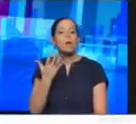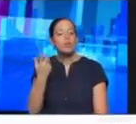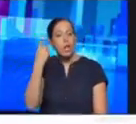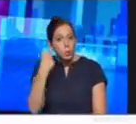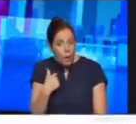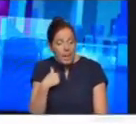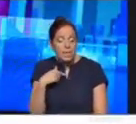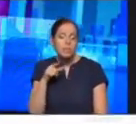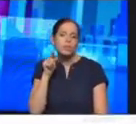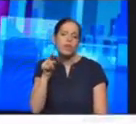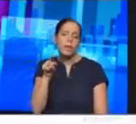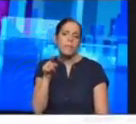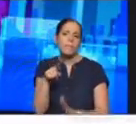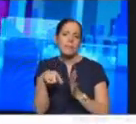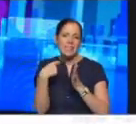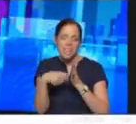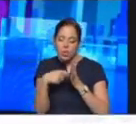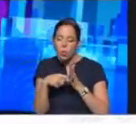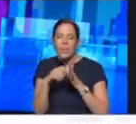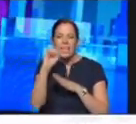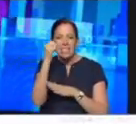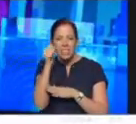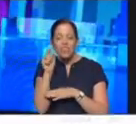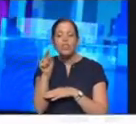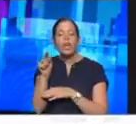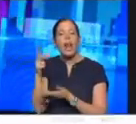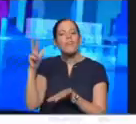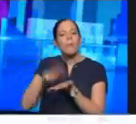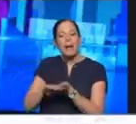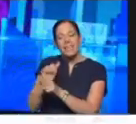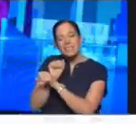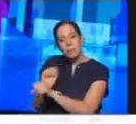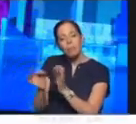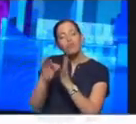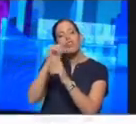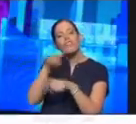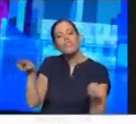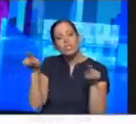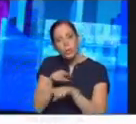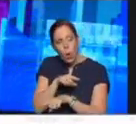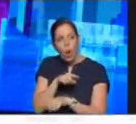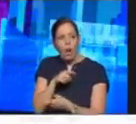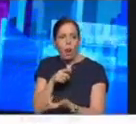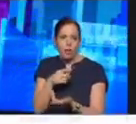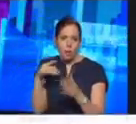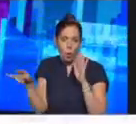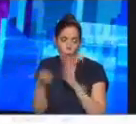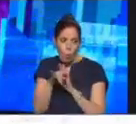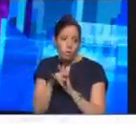ה... פרט את הסעיף שעליו הבג"ץ הסתמך בשביל לפסול באמצע בעצם את